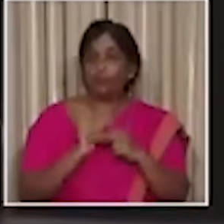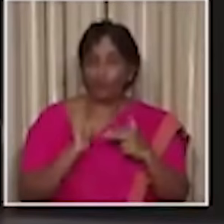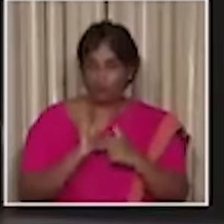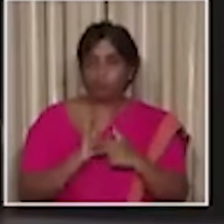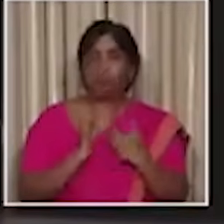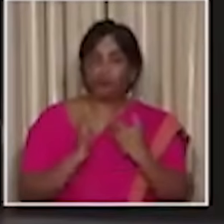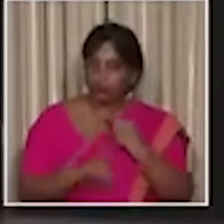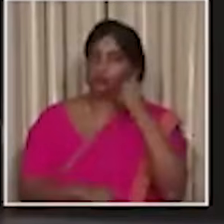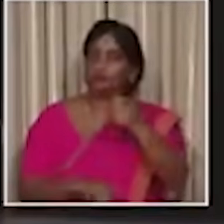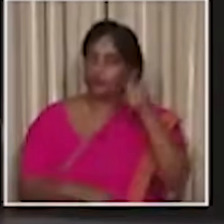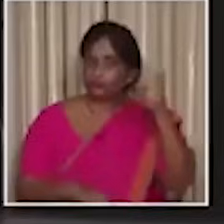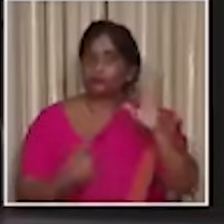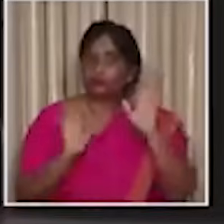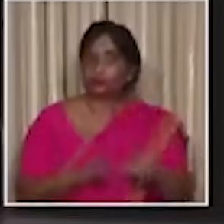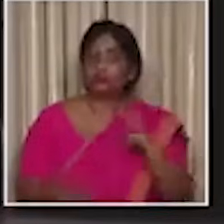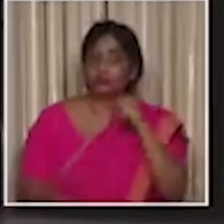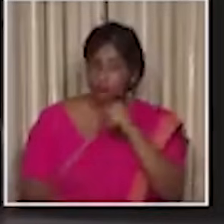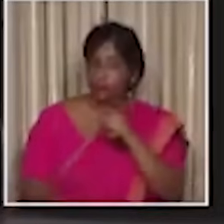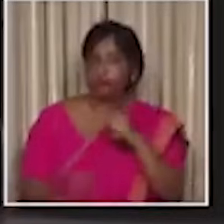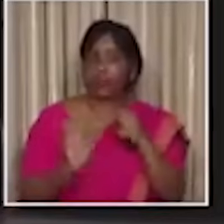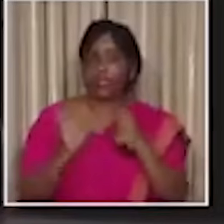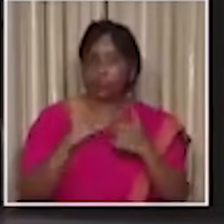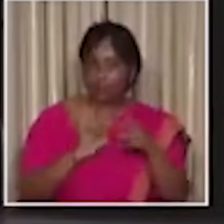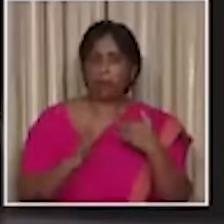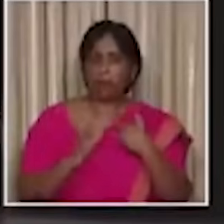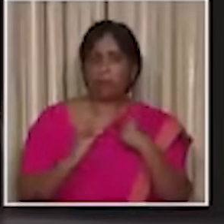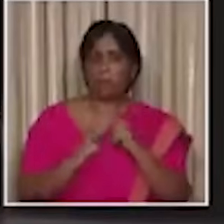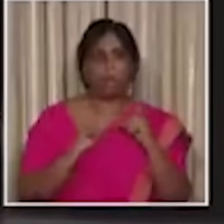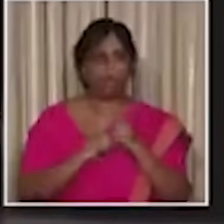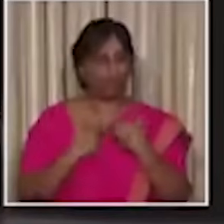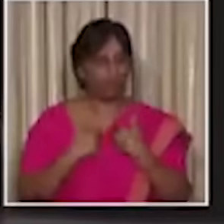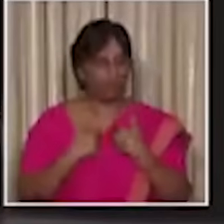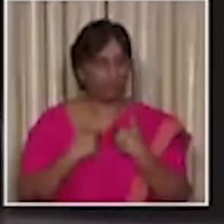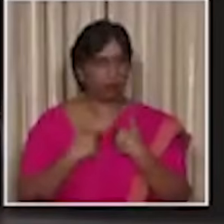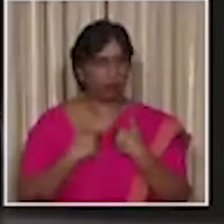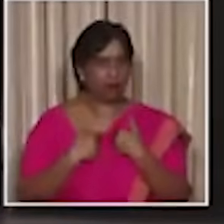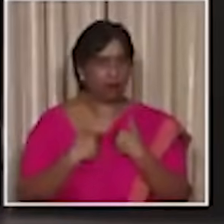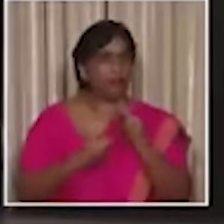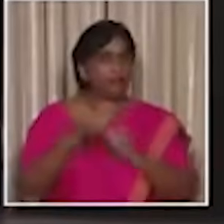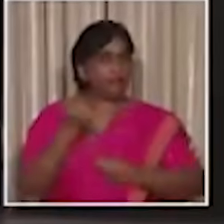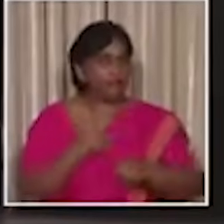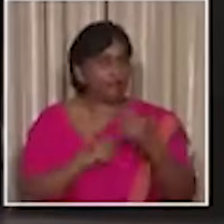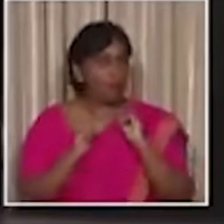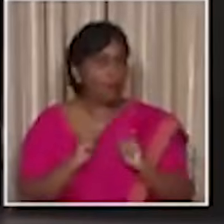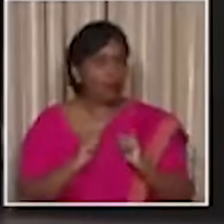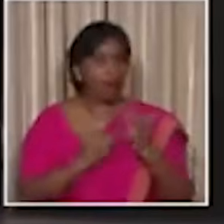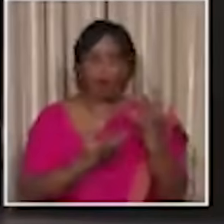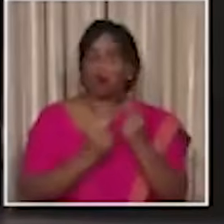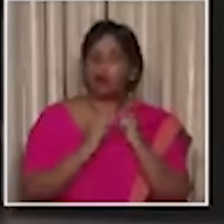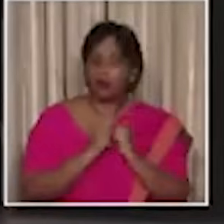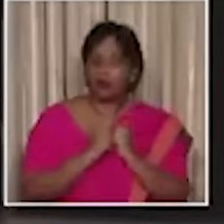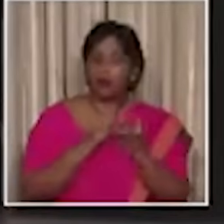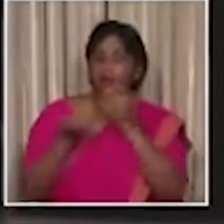මම ගියා. හැබැයි ඔබතුමා තමුත් එකම මං බදුල්ලේ. හරිද? බඩු විකුණපු විදියයි, බඩු ගත්ත විදියයි, බඩු